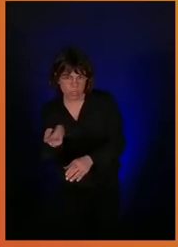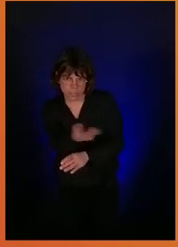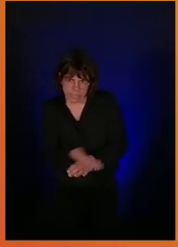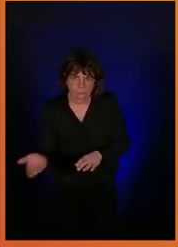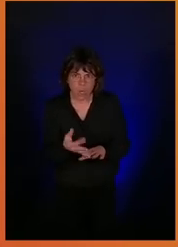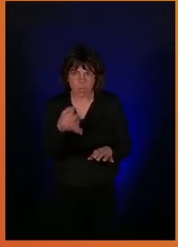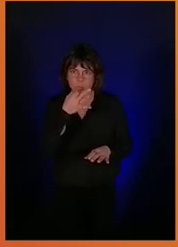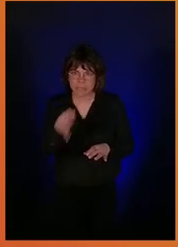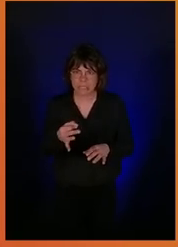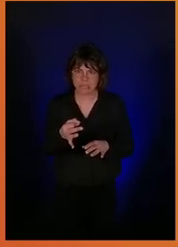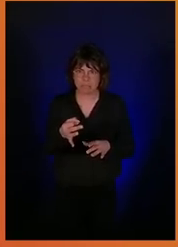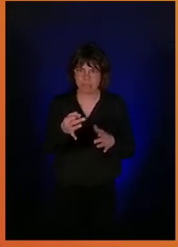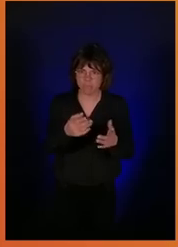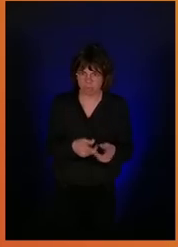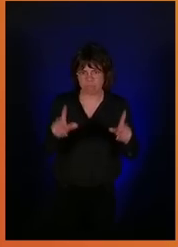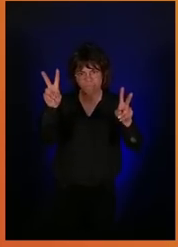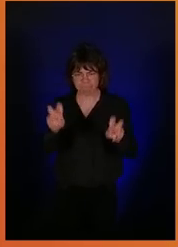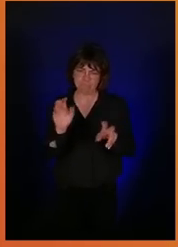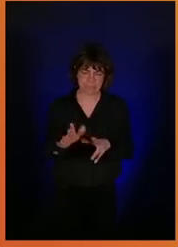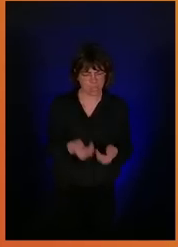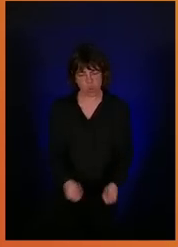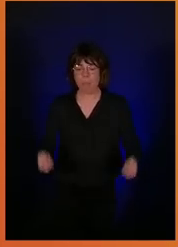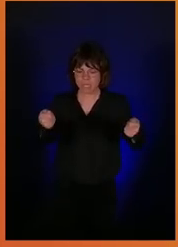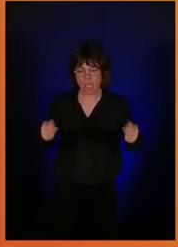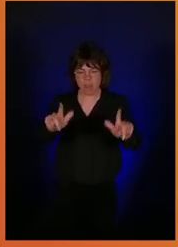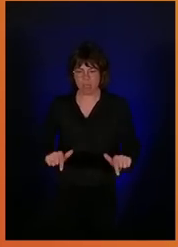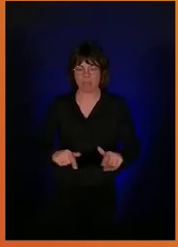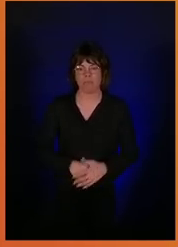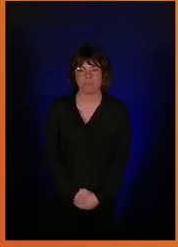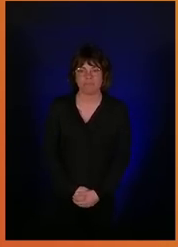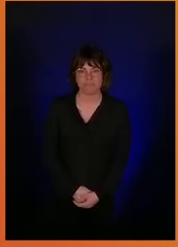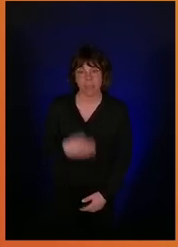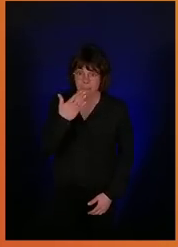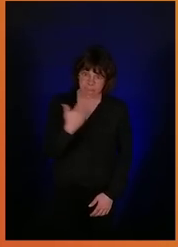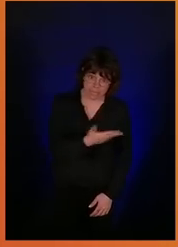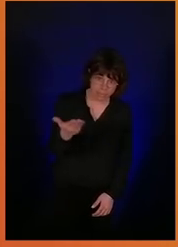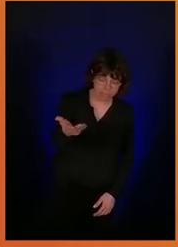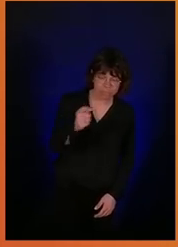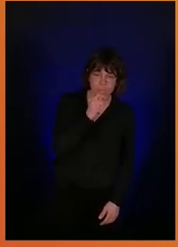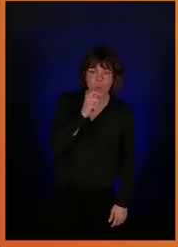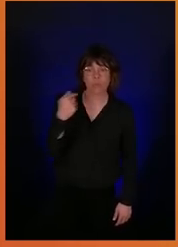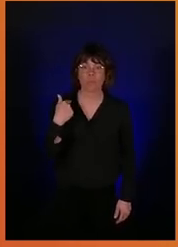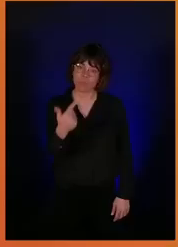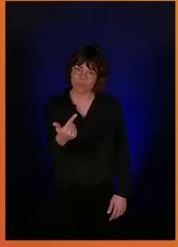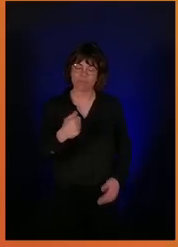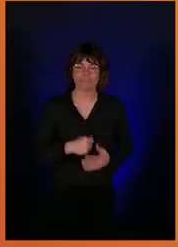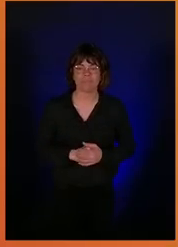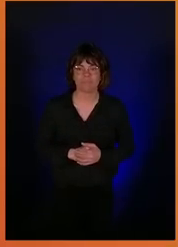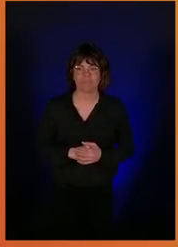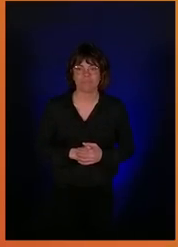nous, nos bassaranes. Merci Sandrine. Au micro numéro 2, Le